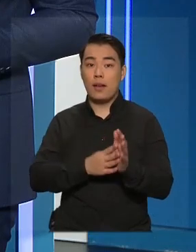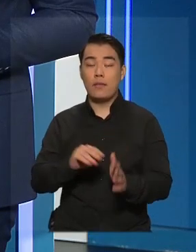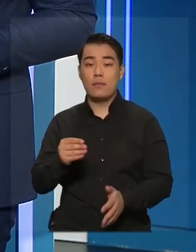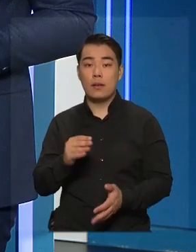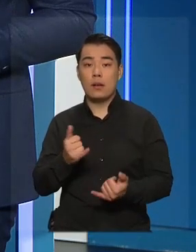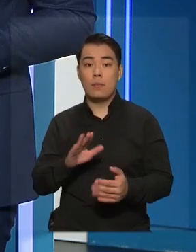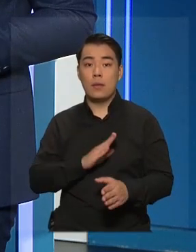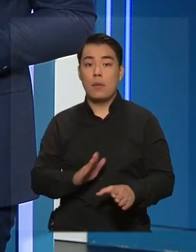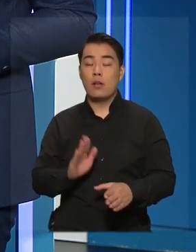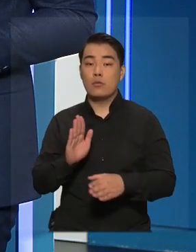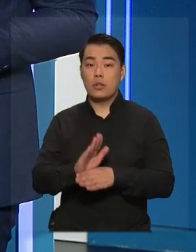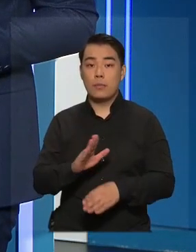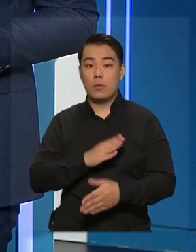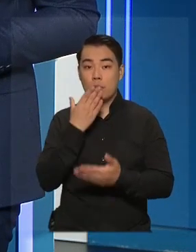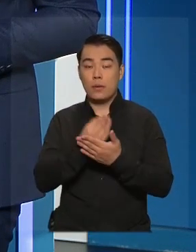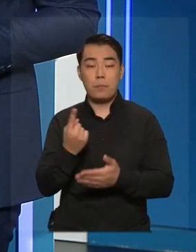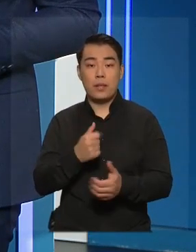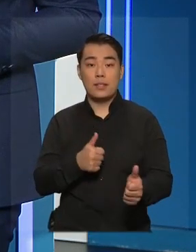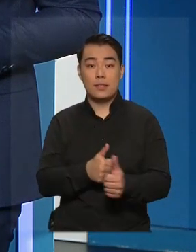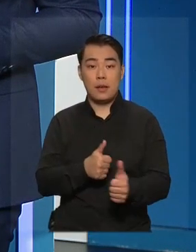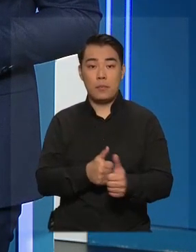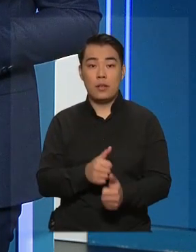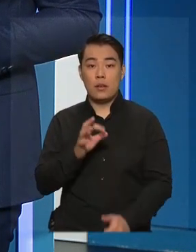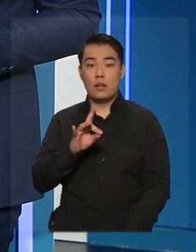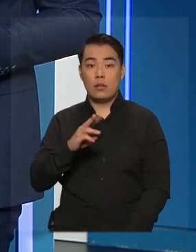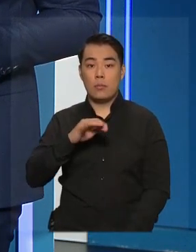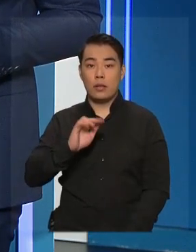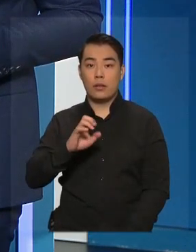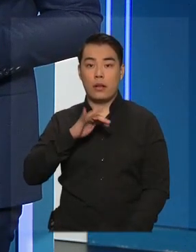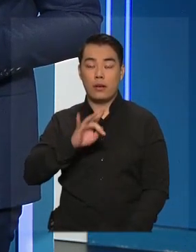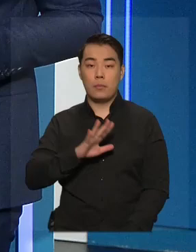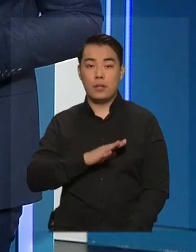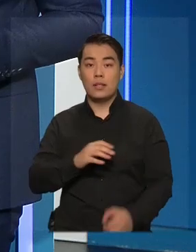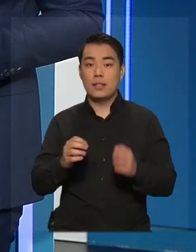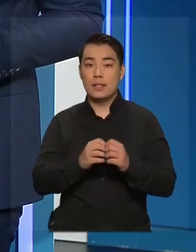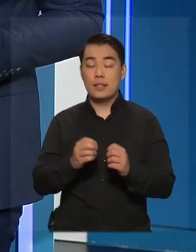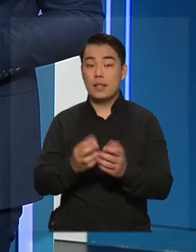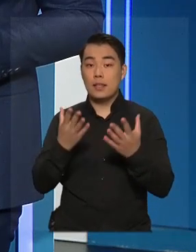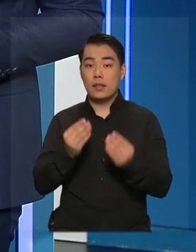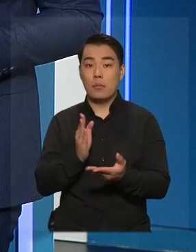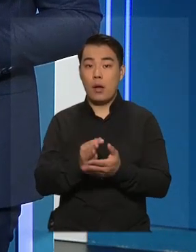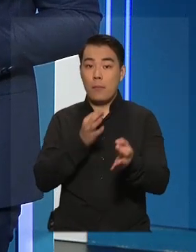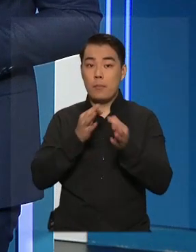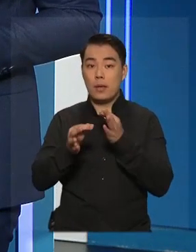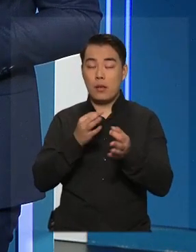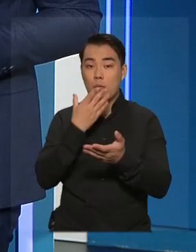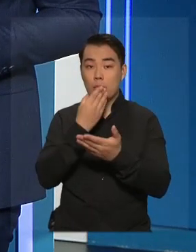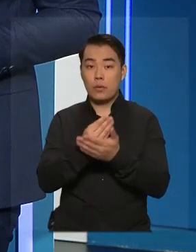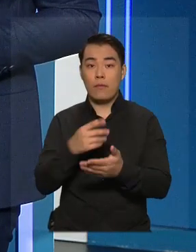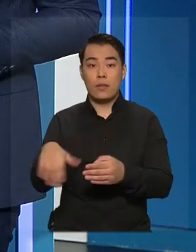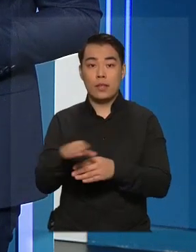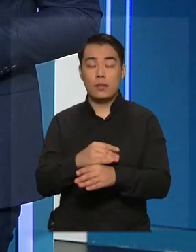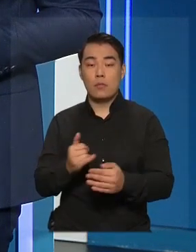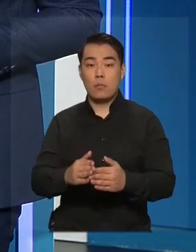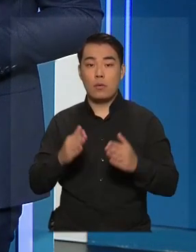февраля он дал поручение своему первому заместителю Роману Скляру в течение 10 дней провести переговоры с собственниками всех